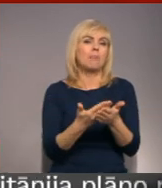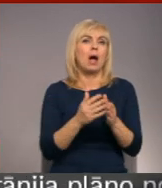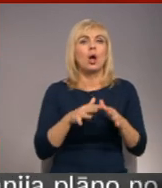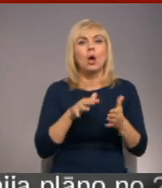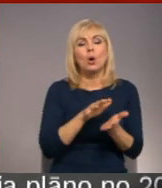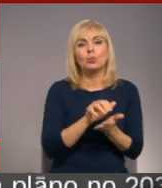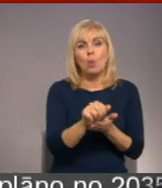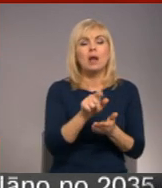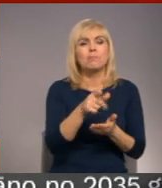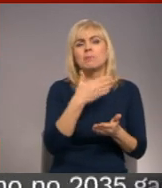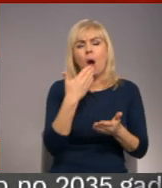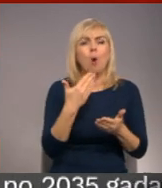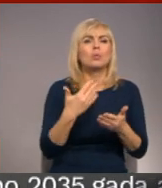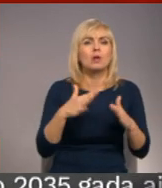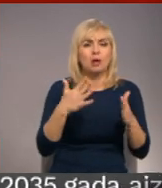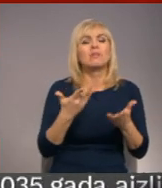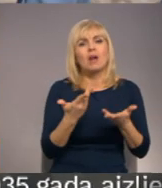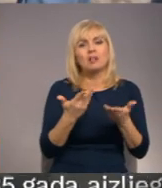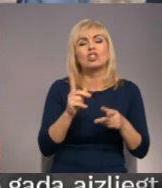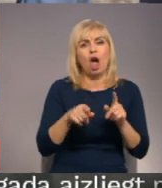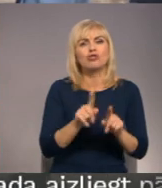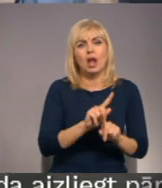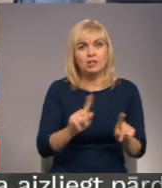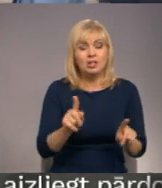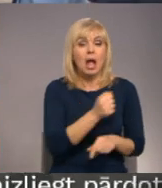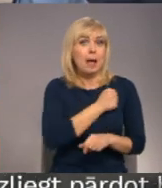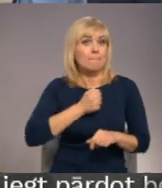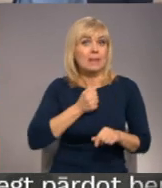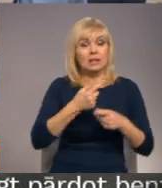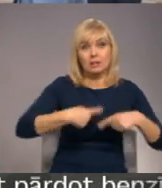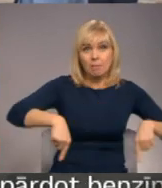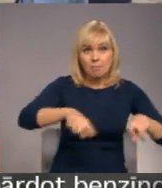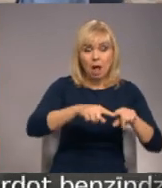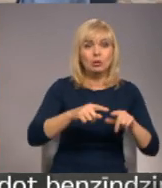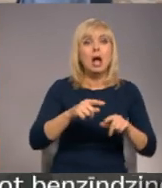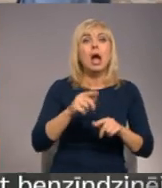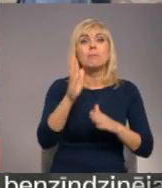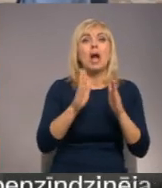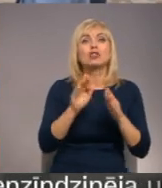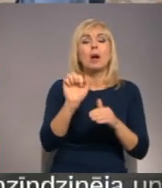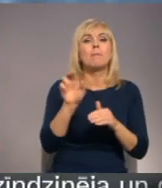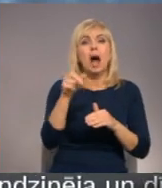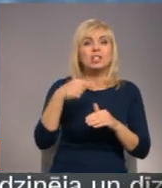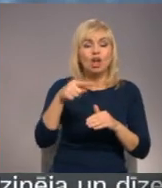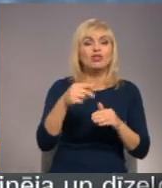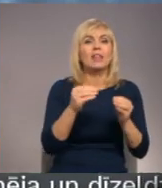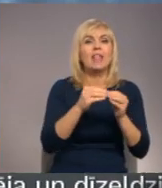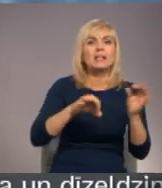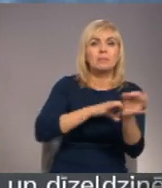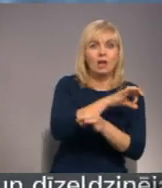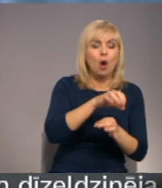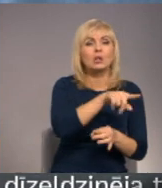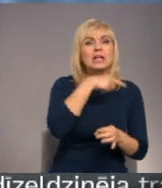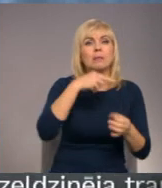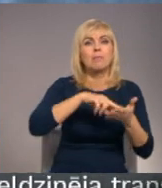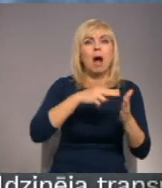nojaukts. Tie nav daudz gadījumi, bet gadās, diemžēl. Pašlaik militārais poligons Meža Mackeviča ir 10 hektārus liels, plānots to